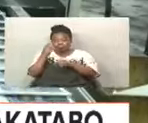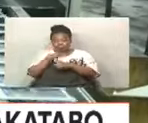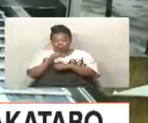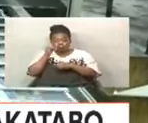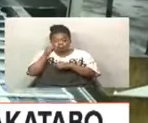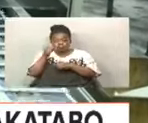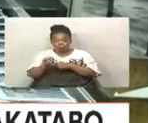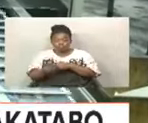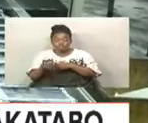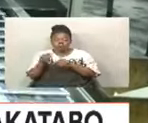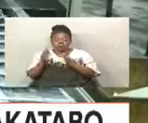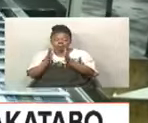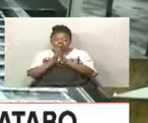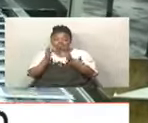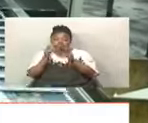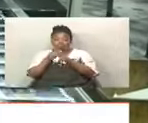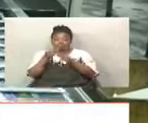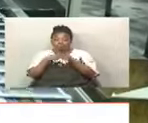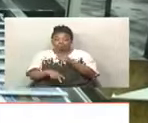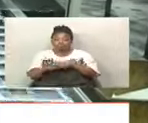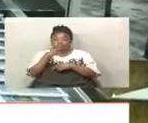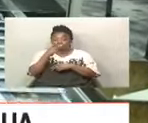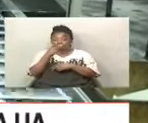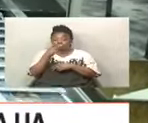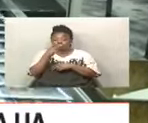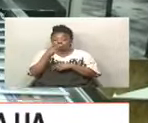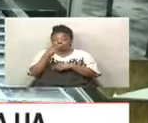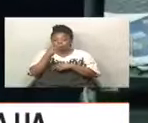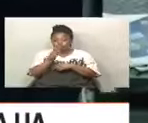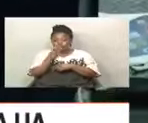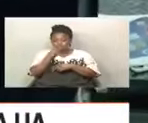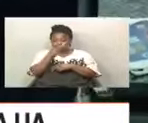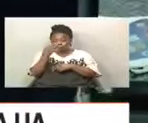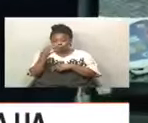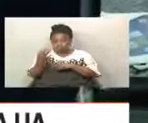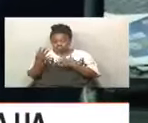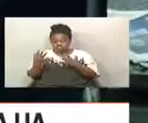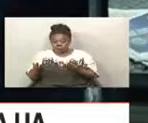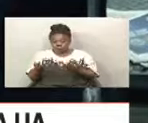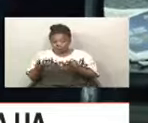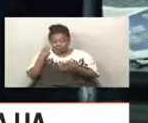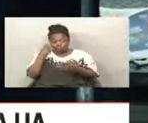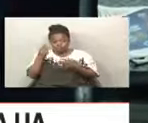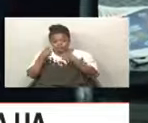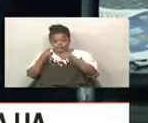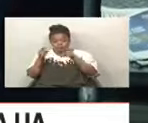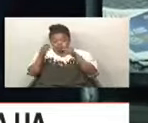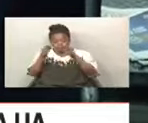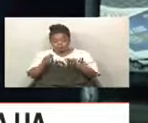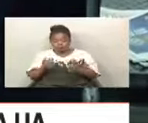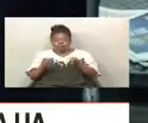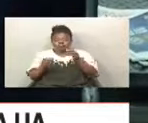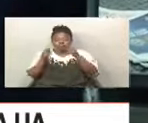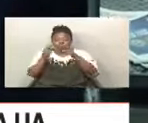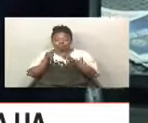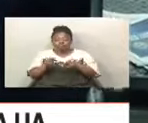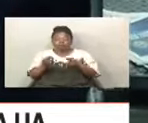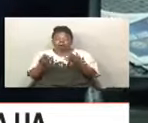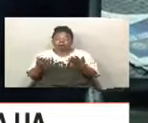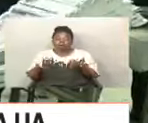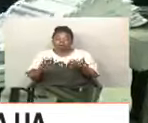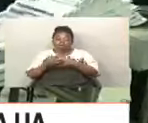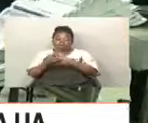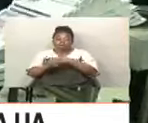kataba kutumidwa Uganda. Bili ya idumesitu wa kemi kukaga. Aba kumbu wa kubide tuwa chimi. Dwebe njali wisubirwa. Okupomu wako